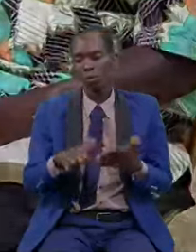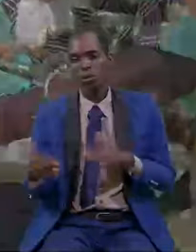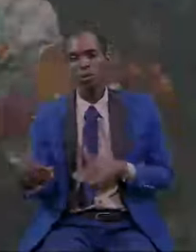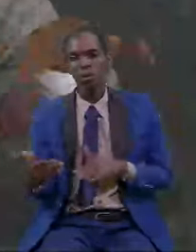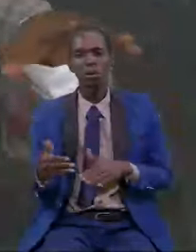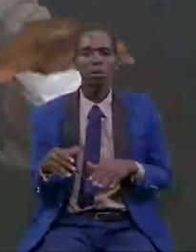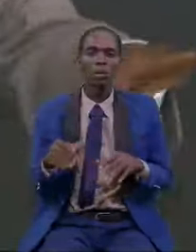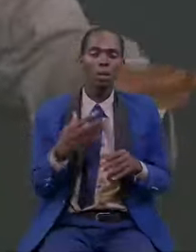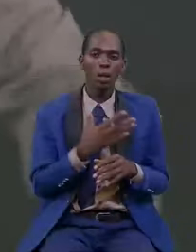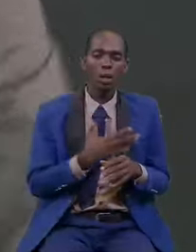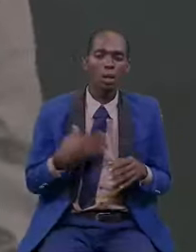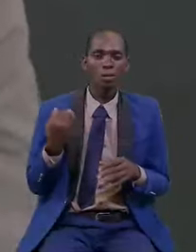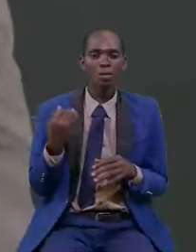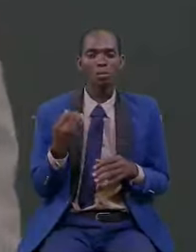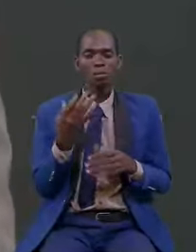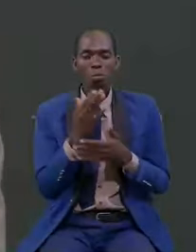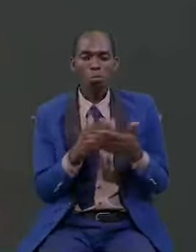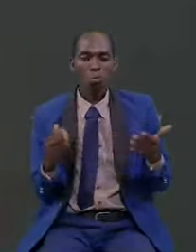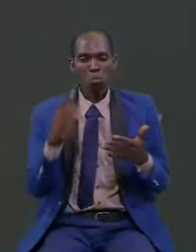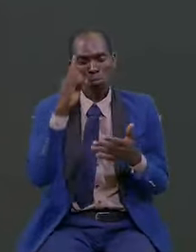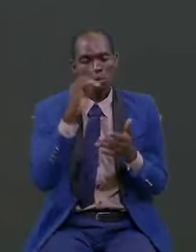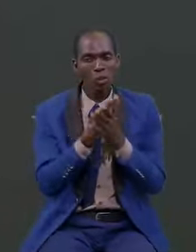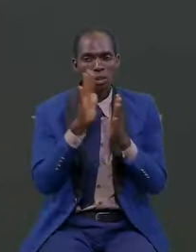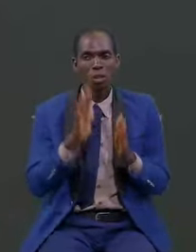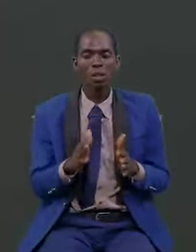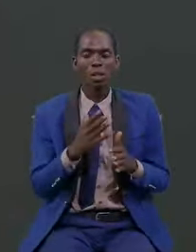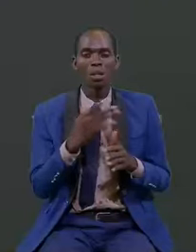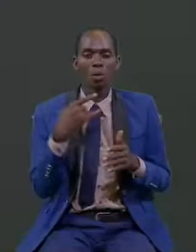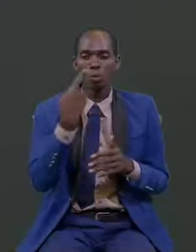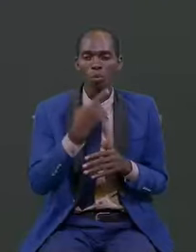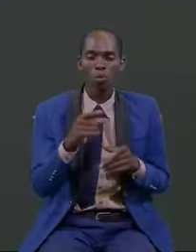que incroyants, pécheurs, rebelles contre Dieu,